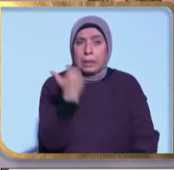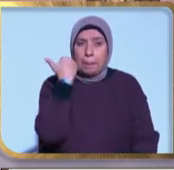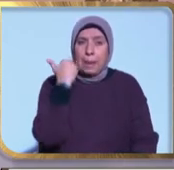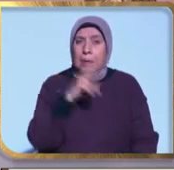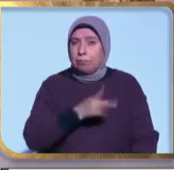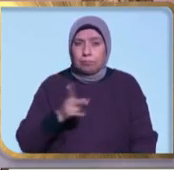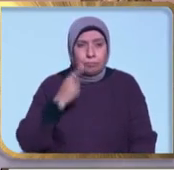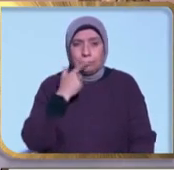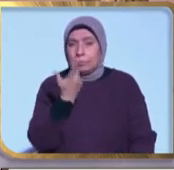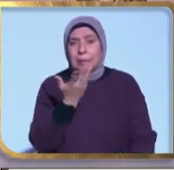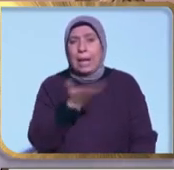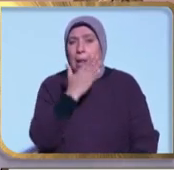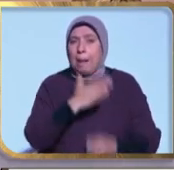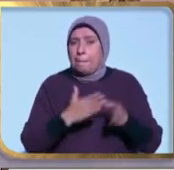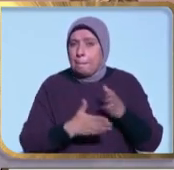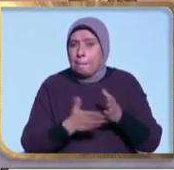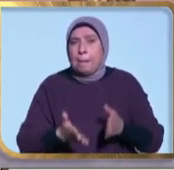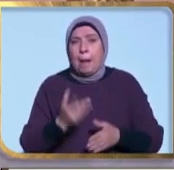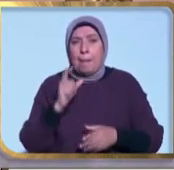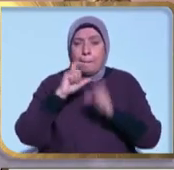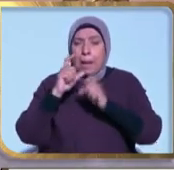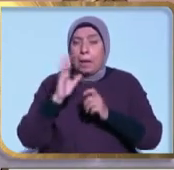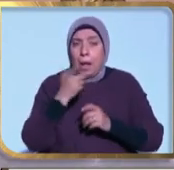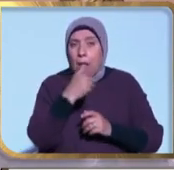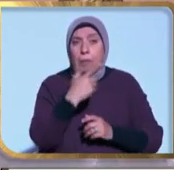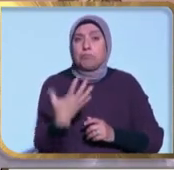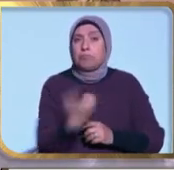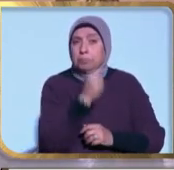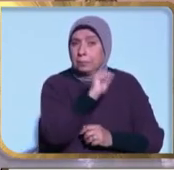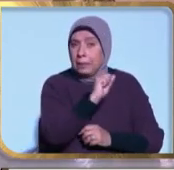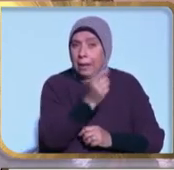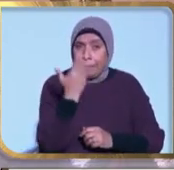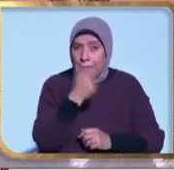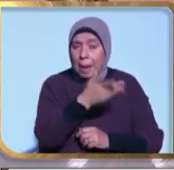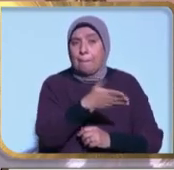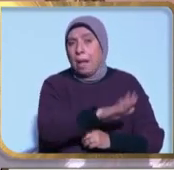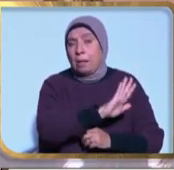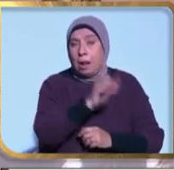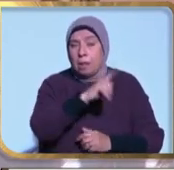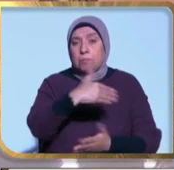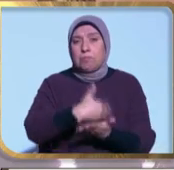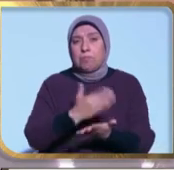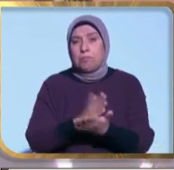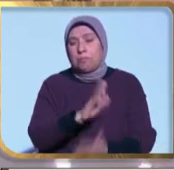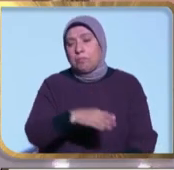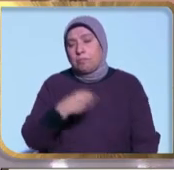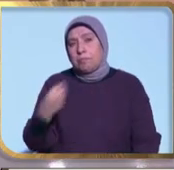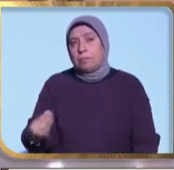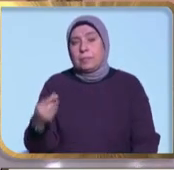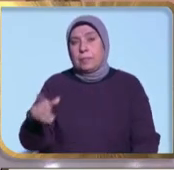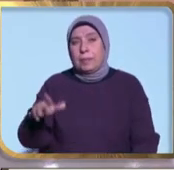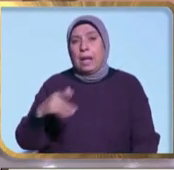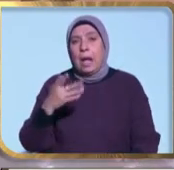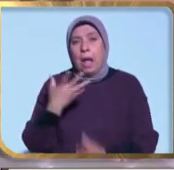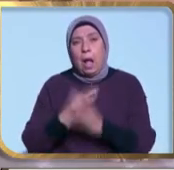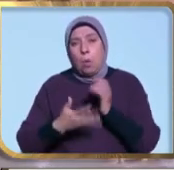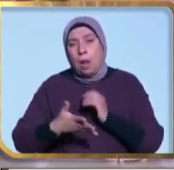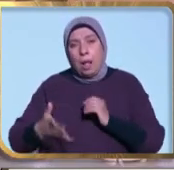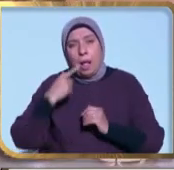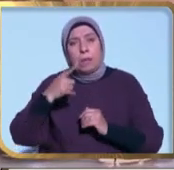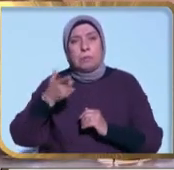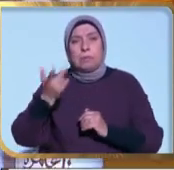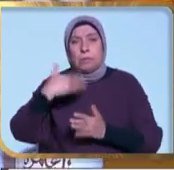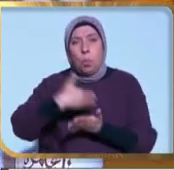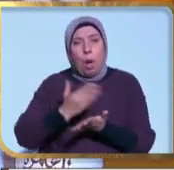الورثه اللي حيكون ورثه لما كان يملك اثناء حياته فموته صارت تركه ترك املاكه